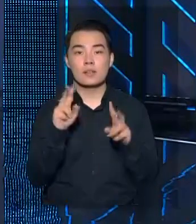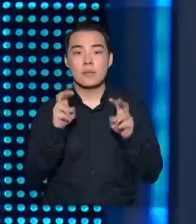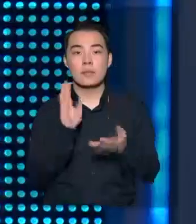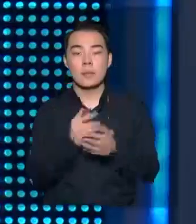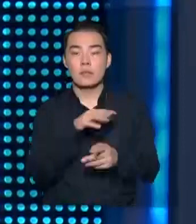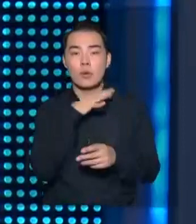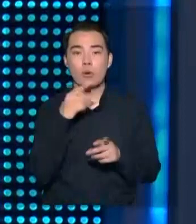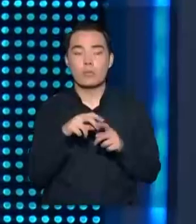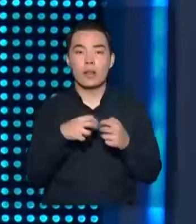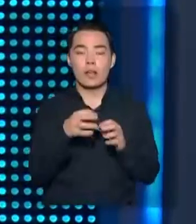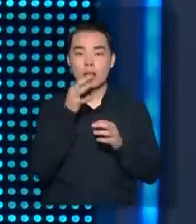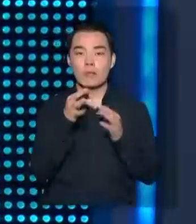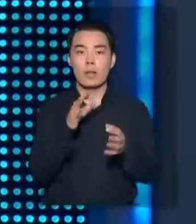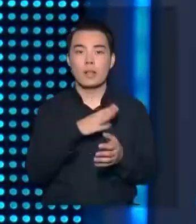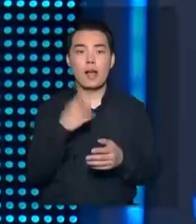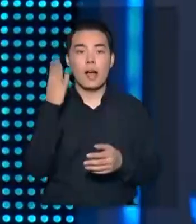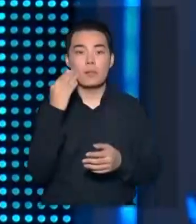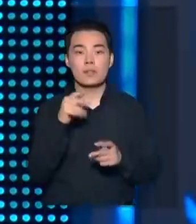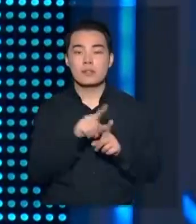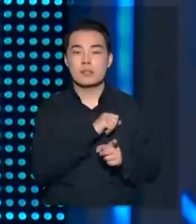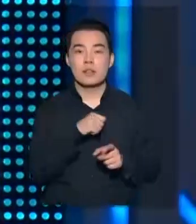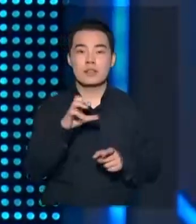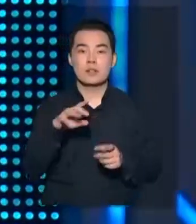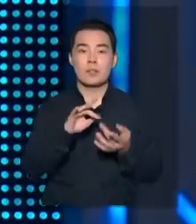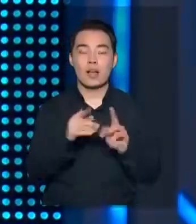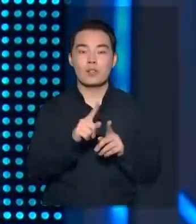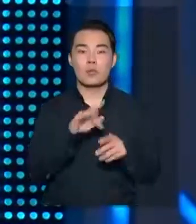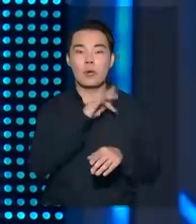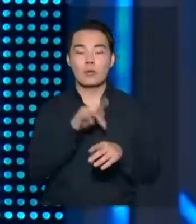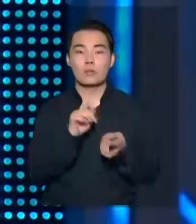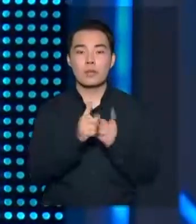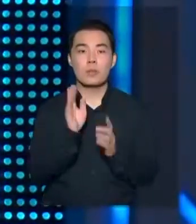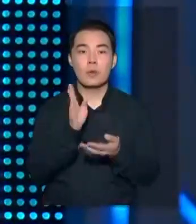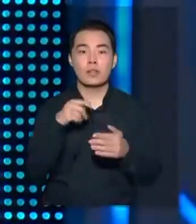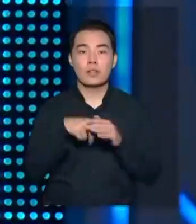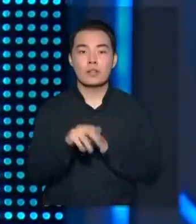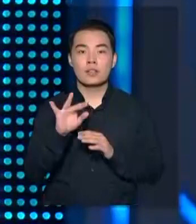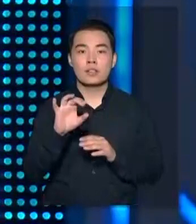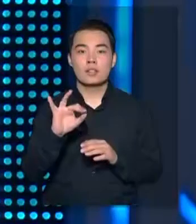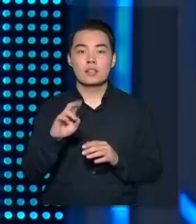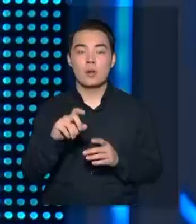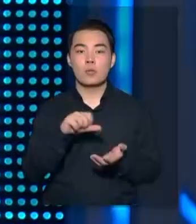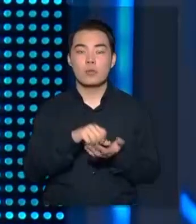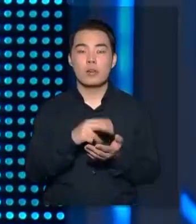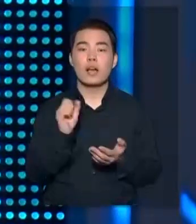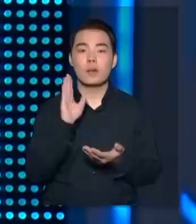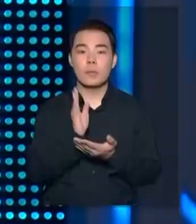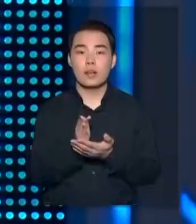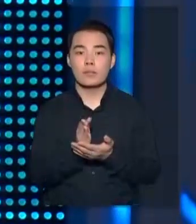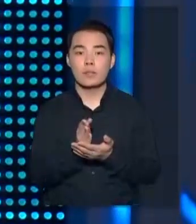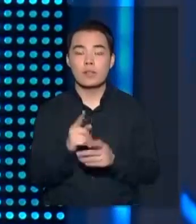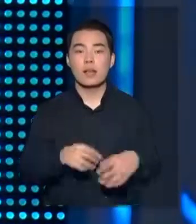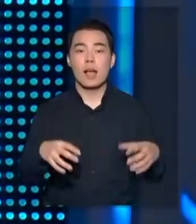мәселе айтылды. Алматы енді смарт қалаға айналады, бірақ оған Сингапурдың қатысығанша.